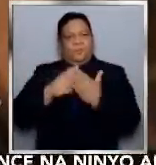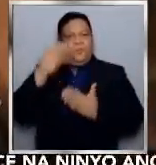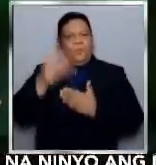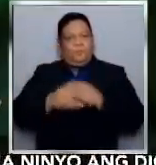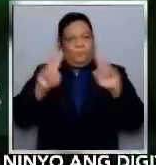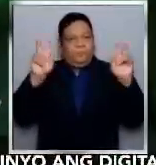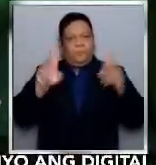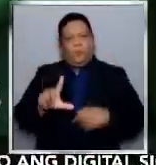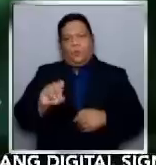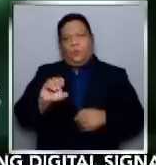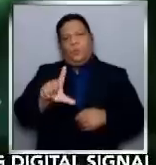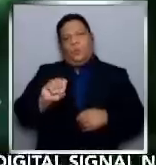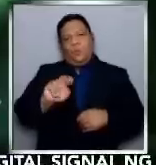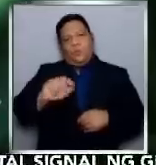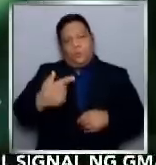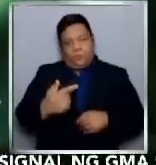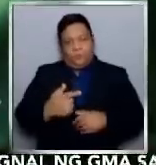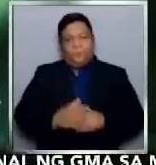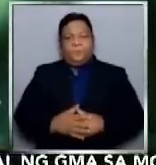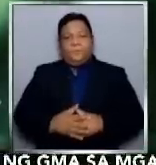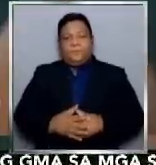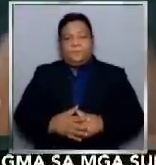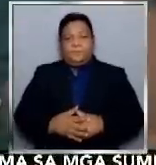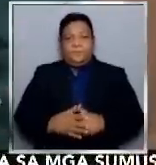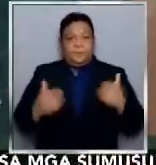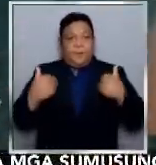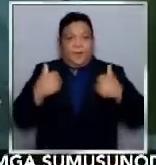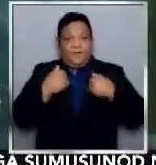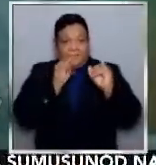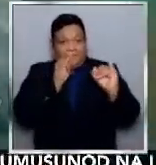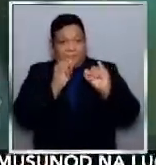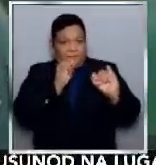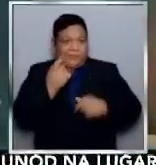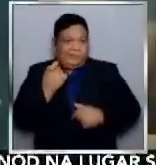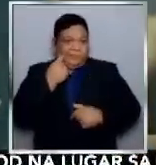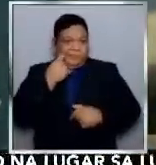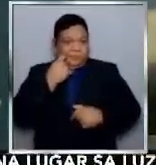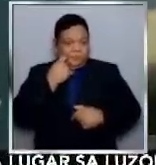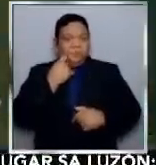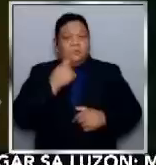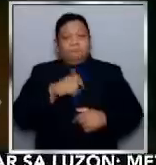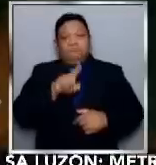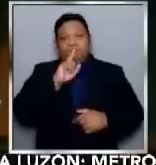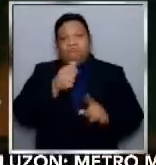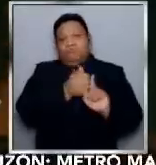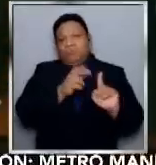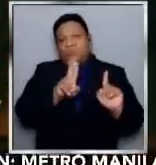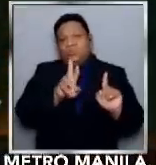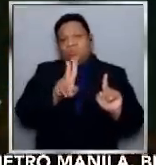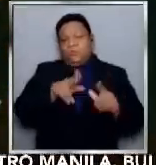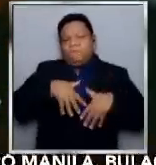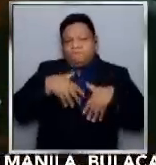GMA News and Public Affairs Podcast na updated with Nelson Canlas, inamin niyang tila ang lahat ng taon na mga dinaanan